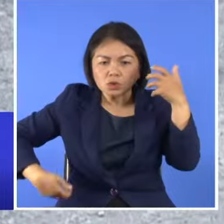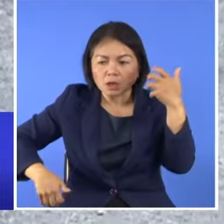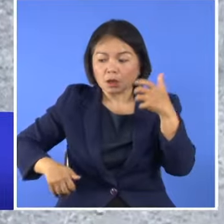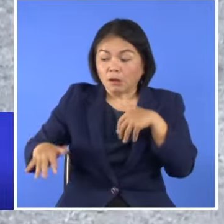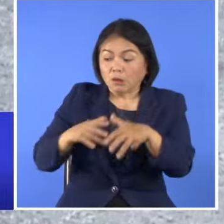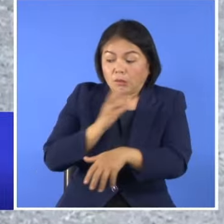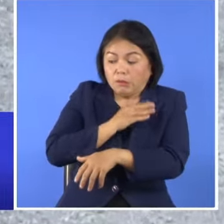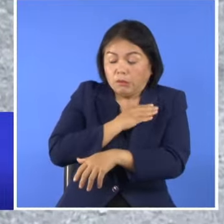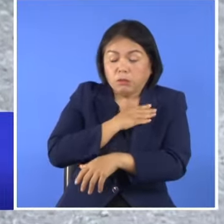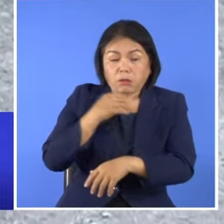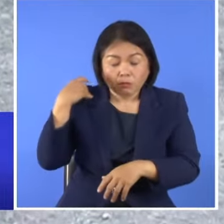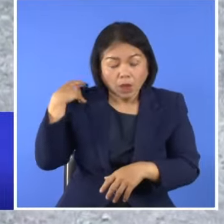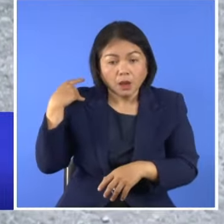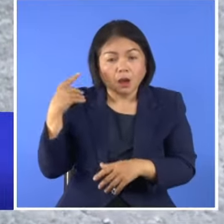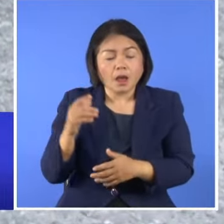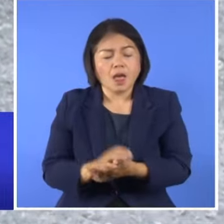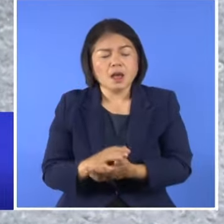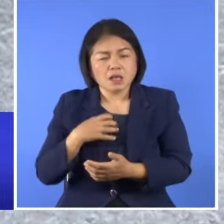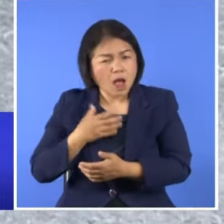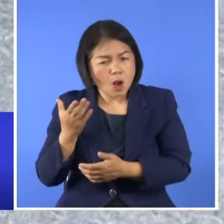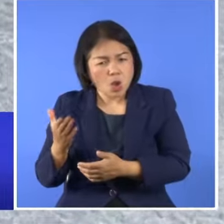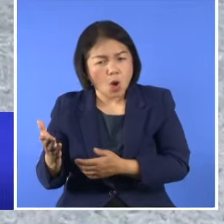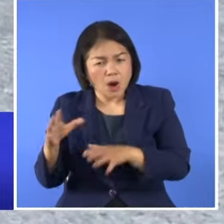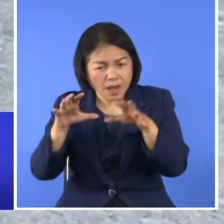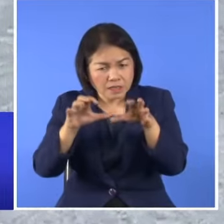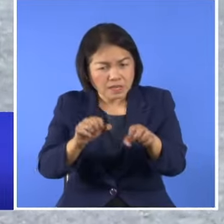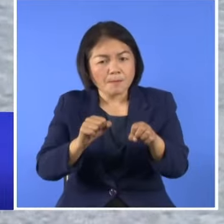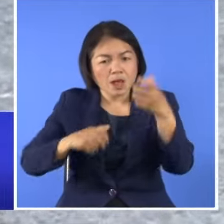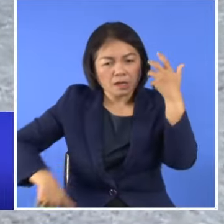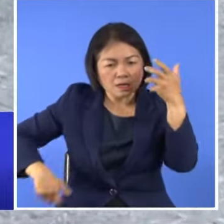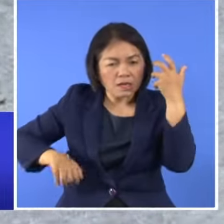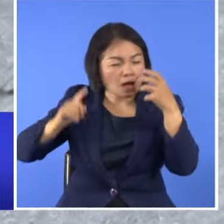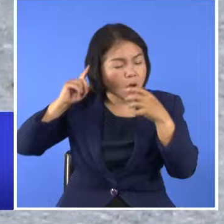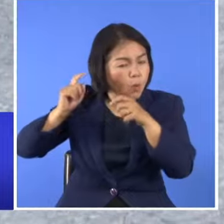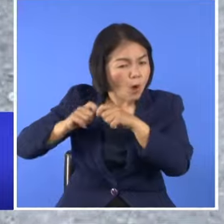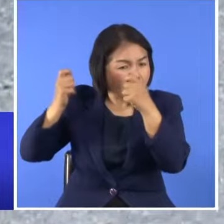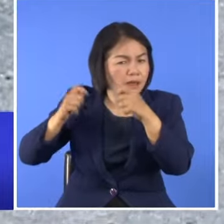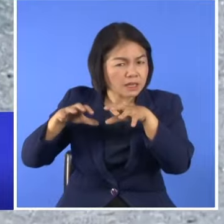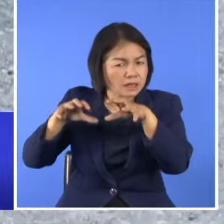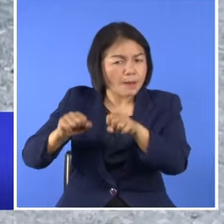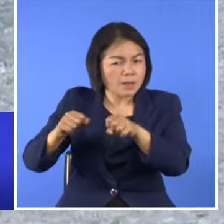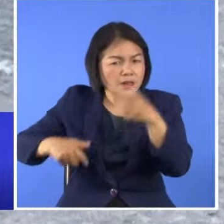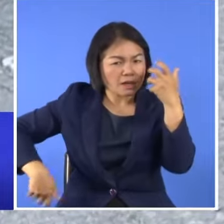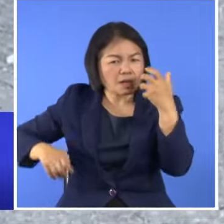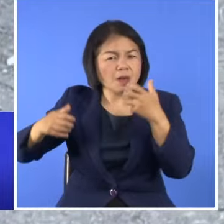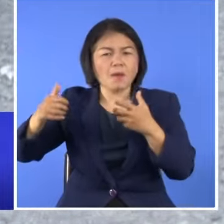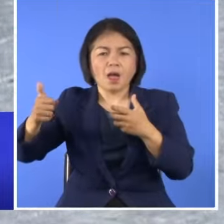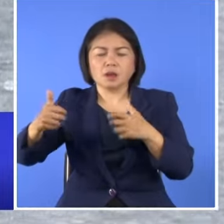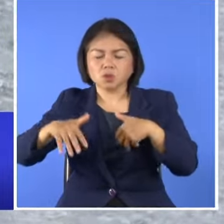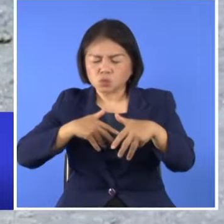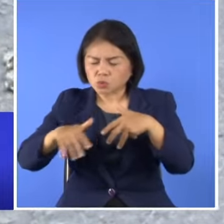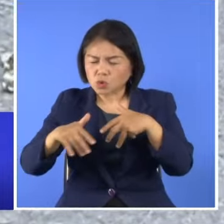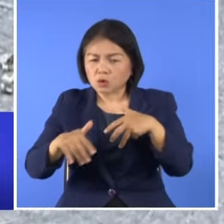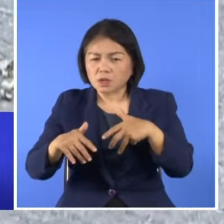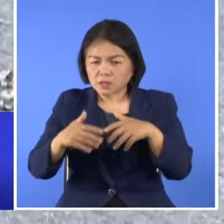กลัวให้กับคนในพื้นที่อยากจะให้เจ้าหน้าที่เนี่ยมาจับตัวตัวเจ้าธนเดชไปหน่อยอ่าซึ่งชาวบ้านก็ยินดีนะจะพาไป